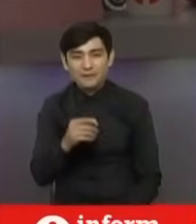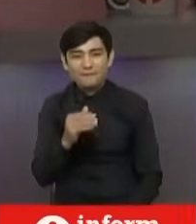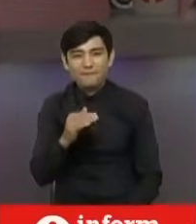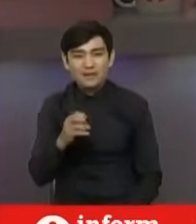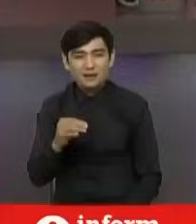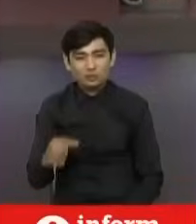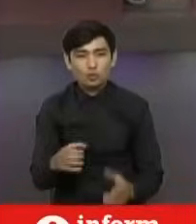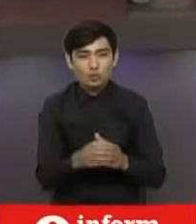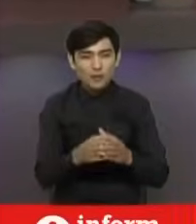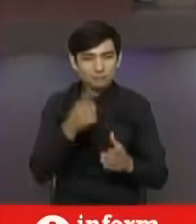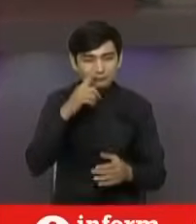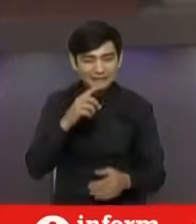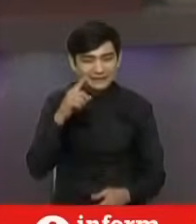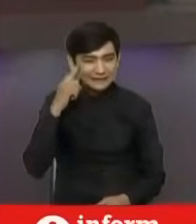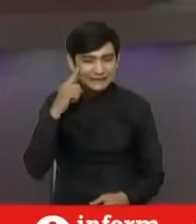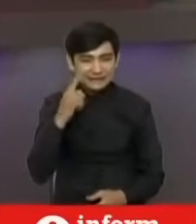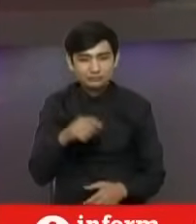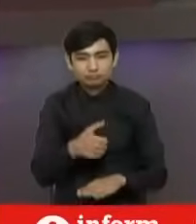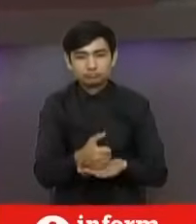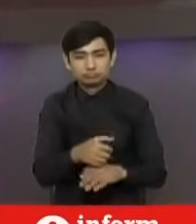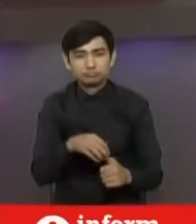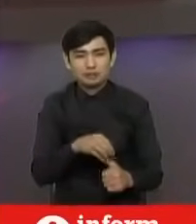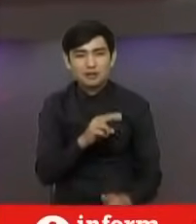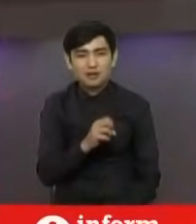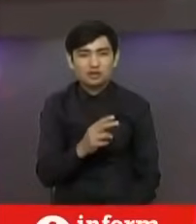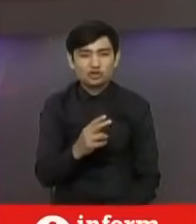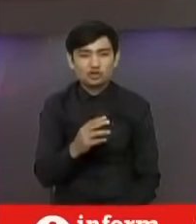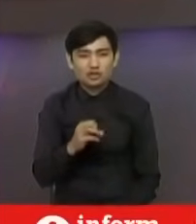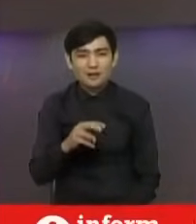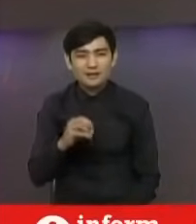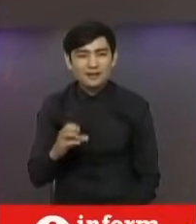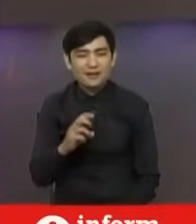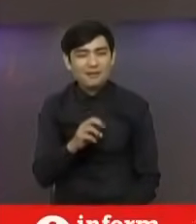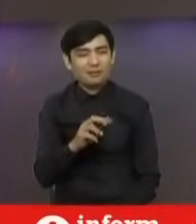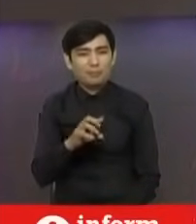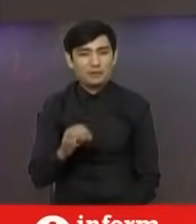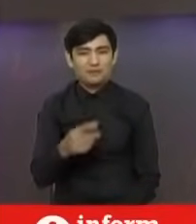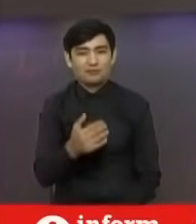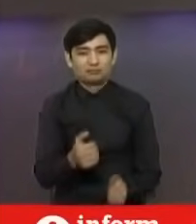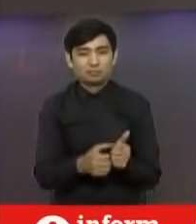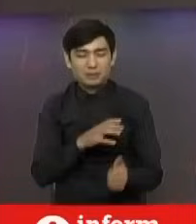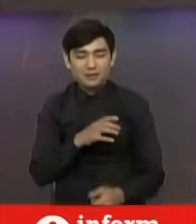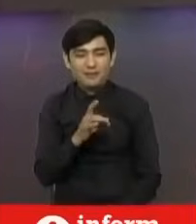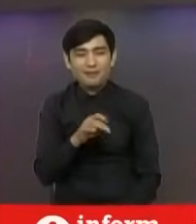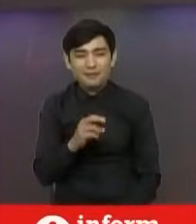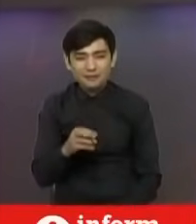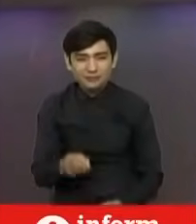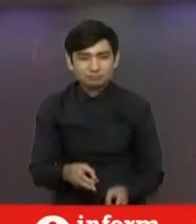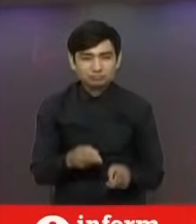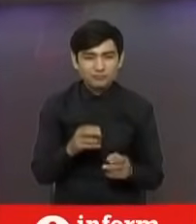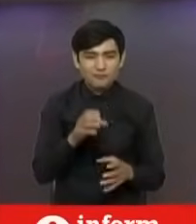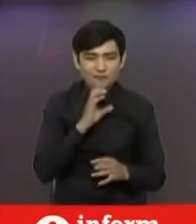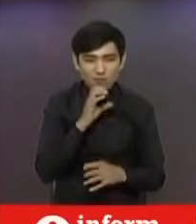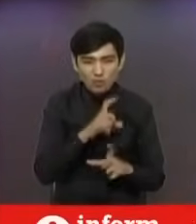финансировании группировки кыргызстанского авторитета Камчи Асанбека. Транснациональная ОПГ замешана в рэкете, вымогательстве, похищении людей